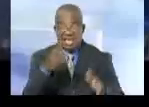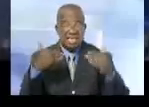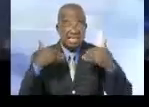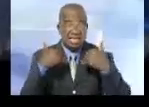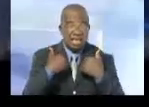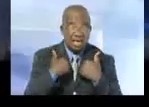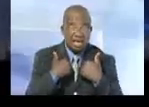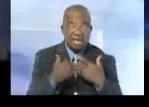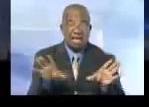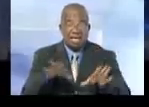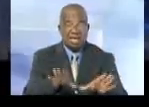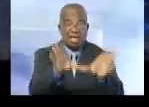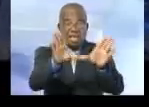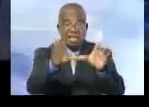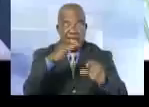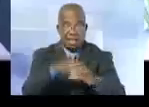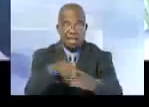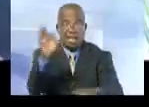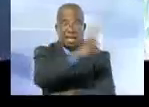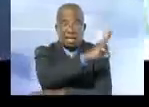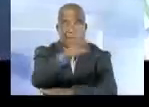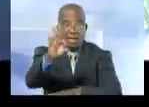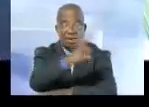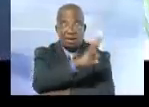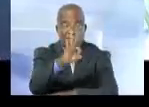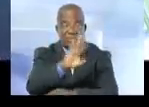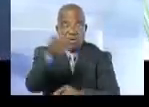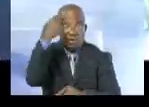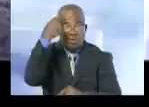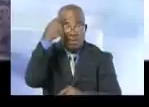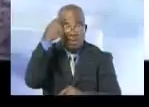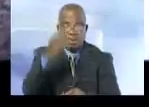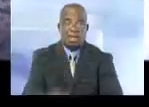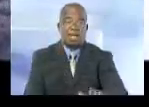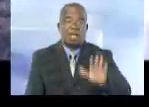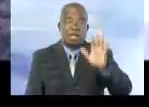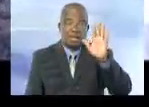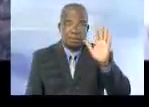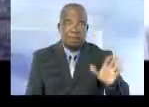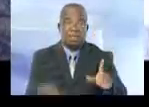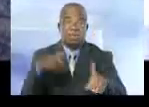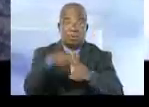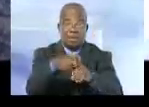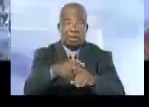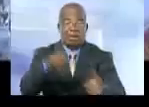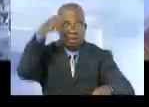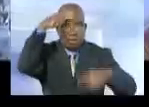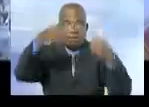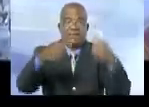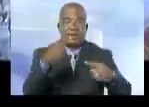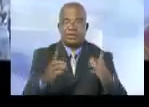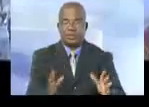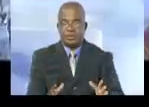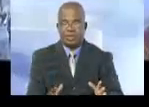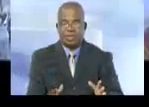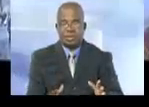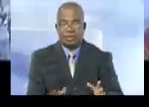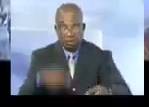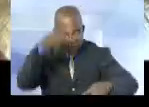forêt. Les populations d'Assini Mafia disent s'inscrire dans la démarche du gouvernement. Cependant, elles souhaitent que l'État prenne en compte